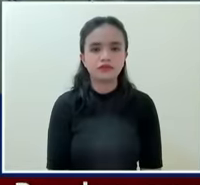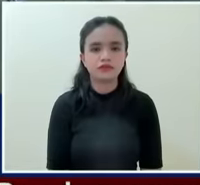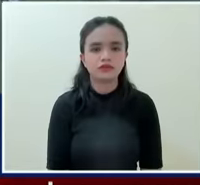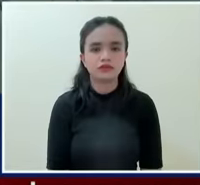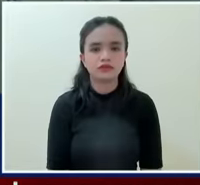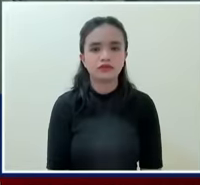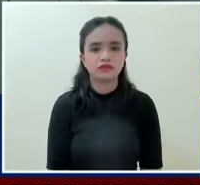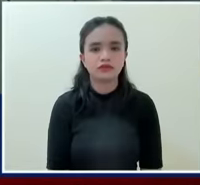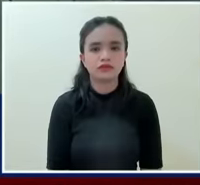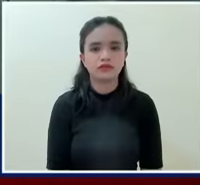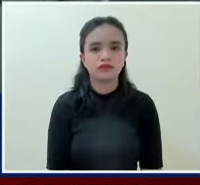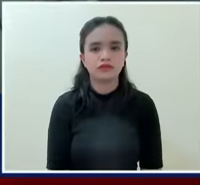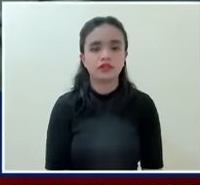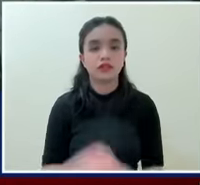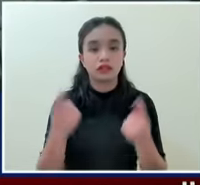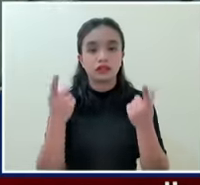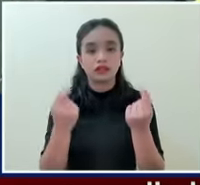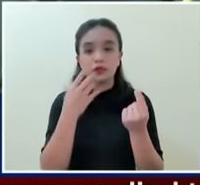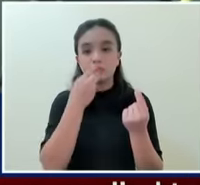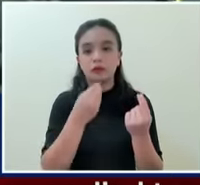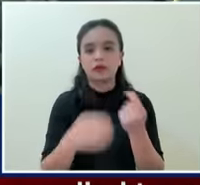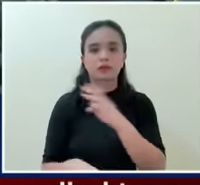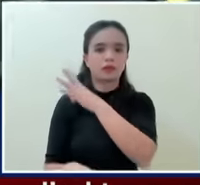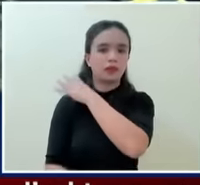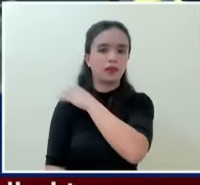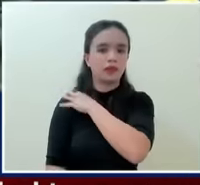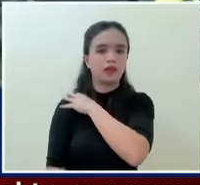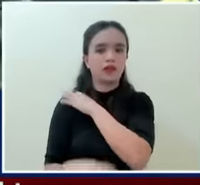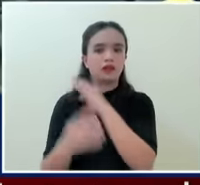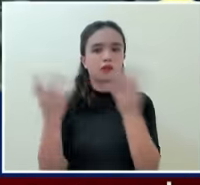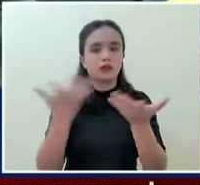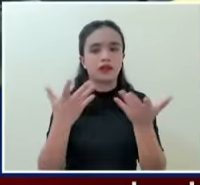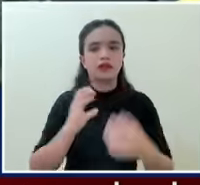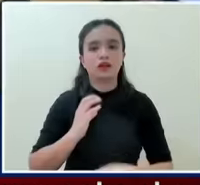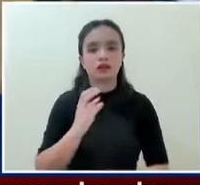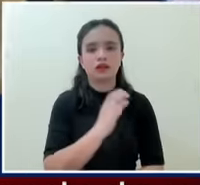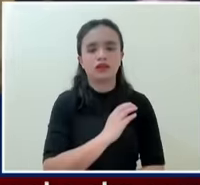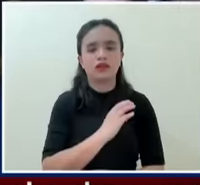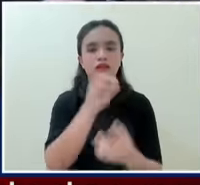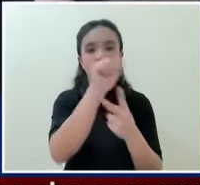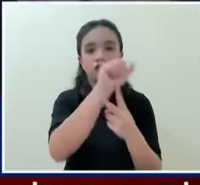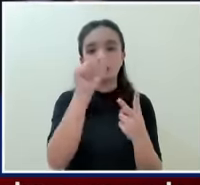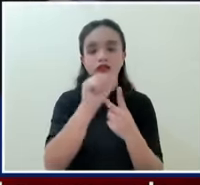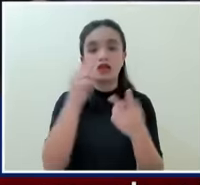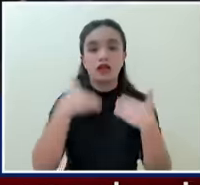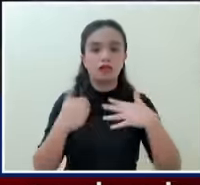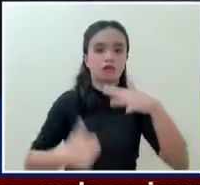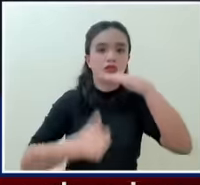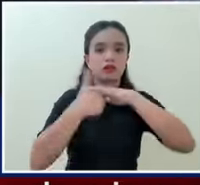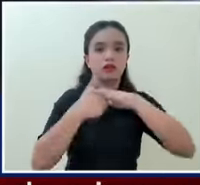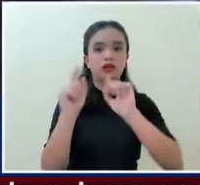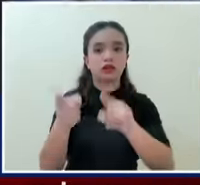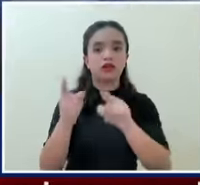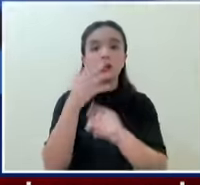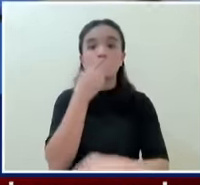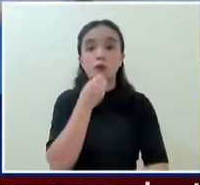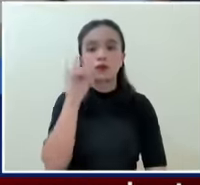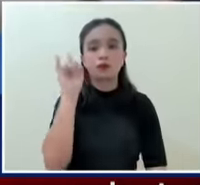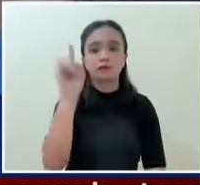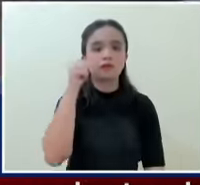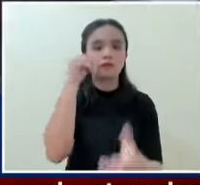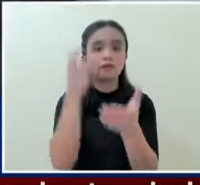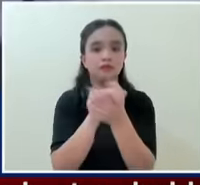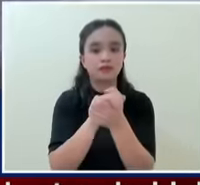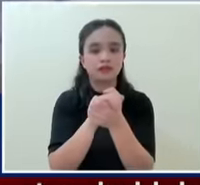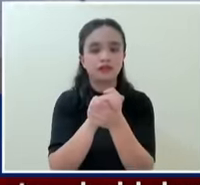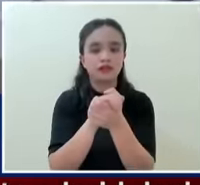Kasabay ng pagharap ni Brigadier General Ranulfo Sevilla sa Commission on Appointments, lumantad sa media ang misis niyang si Ginang Tessa Luz